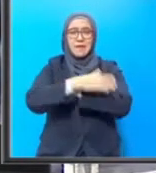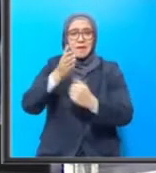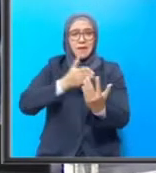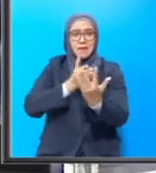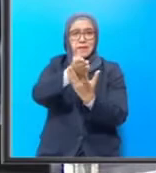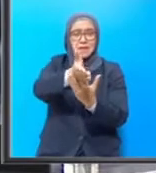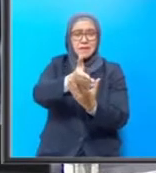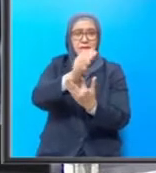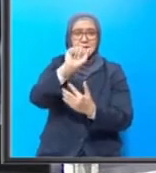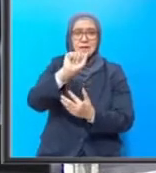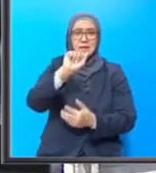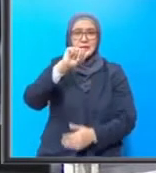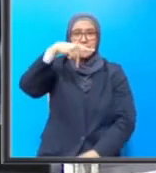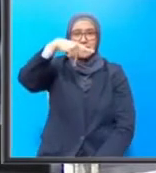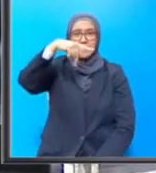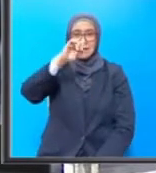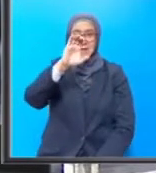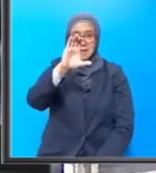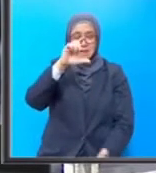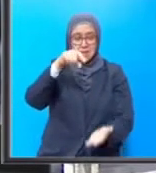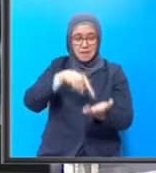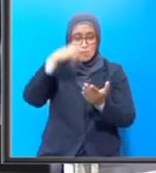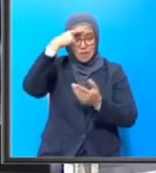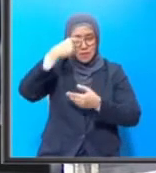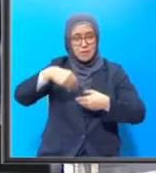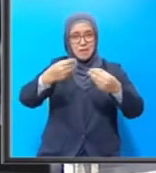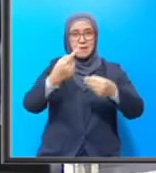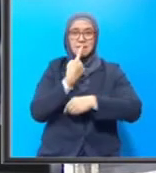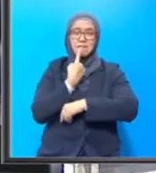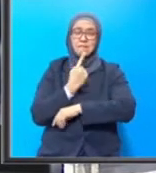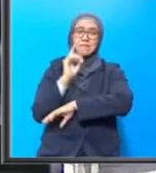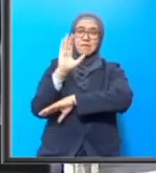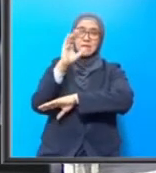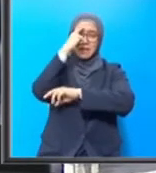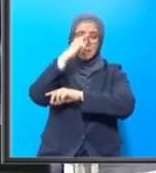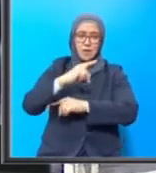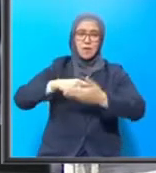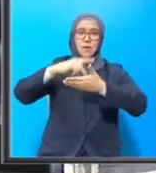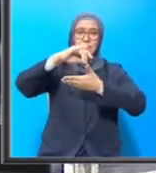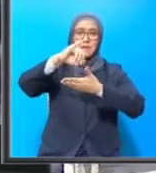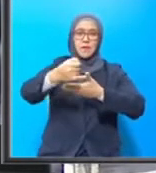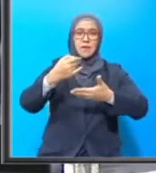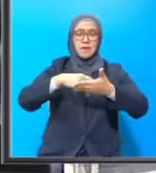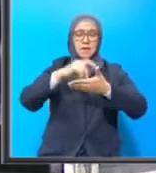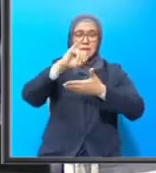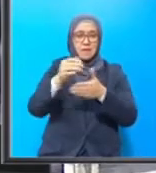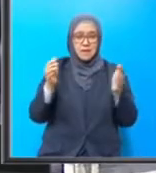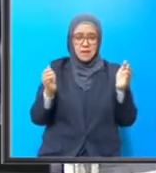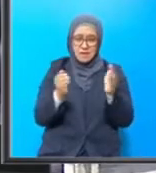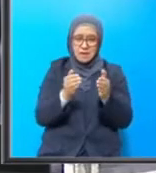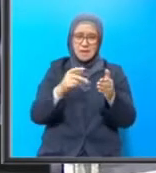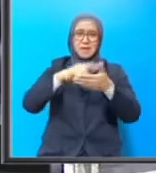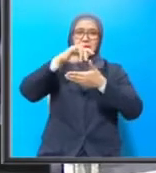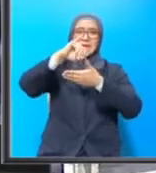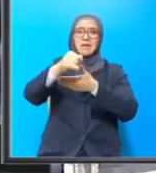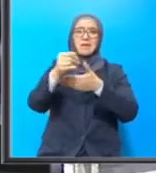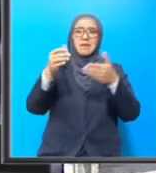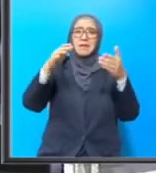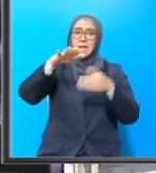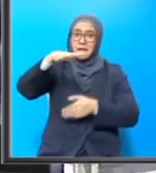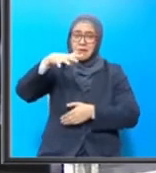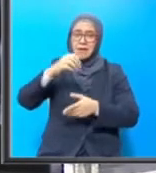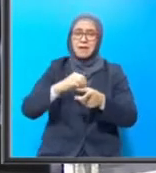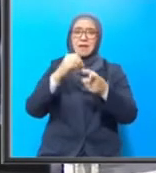efek sini bagi memberi jaminan kepada project-project kecil dan sederhana ataupun